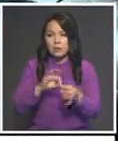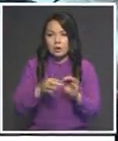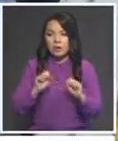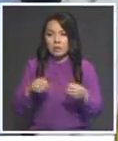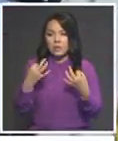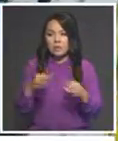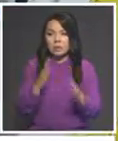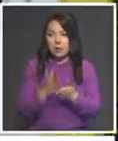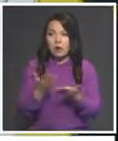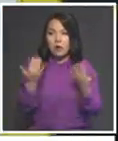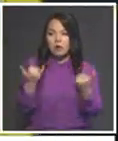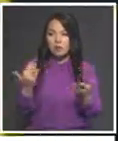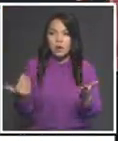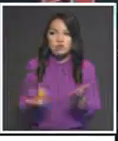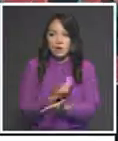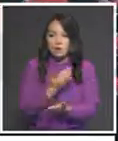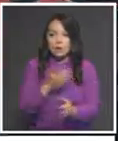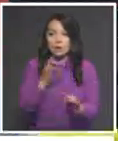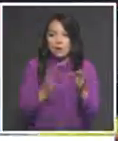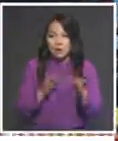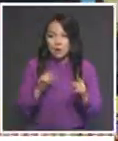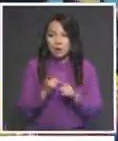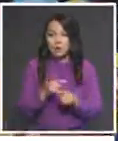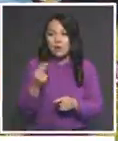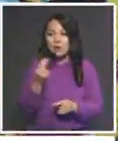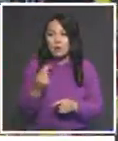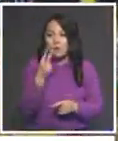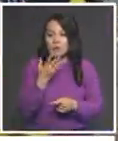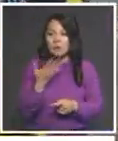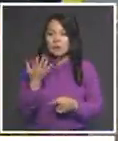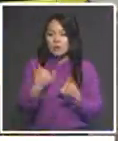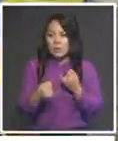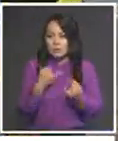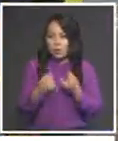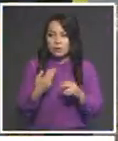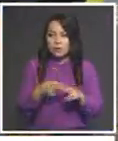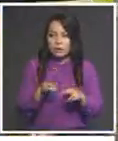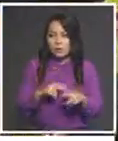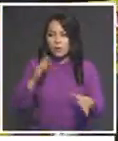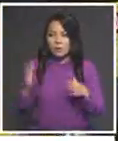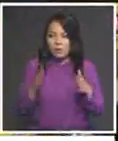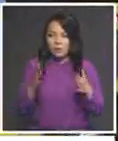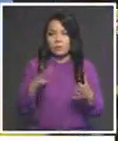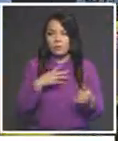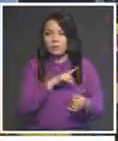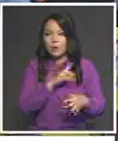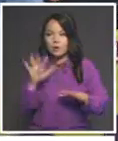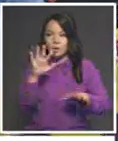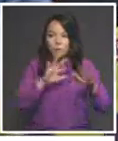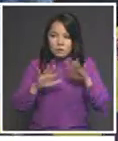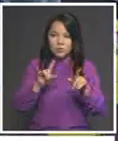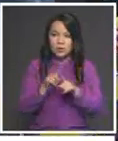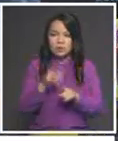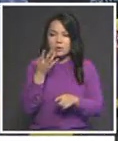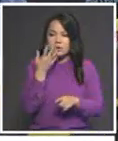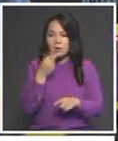рұқсаты болған. Ал жаңа стандарттағы көліктердің түсі мынадай сары, ол әсіресе қарлы, боранды, тұманды ауарайында өте жақсы